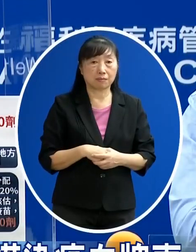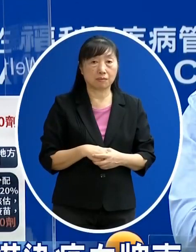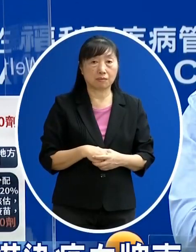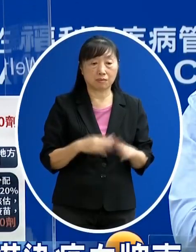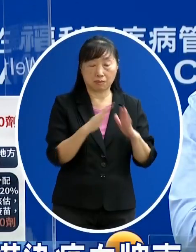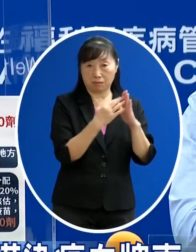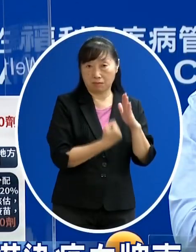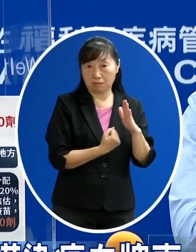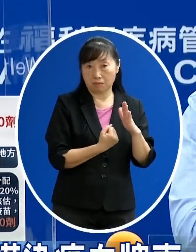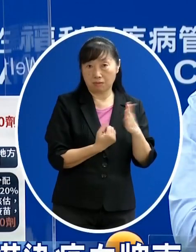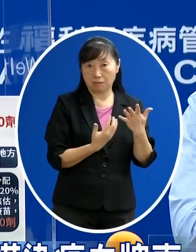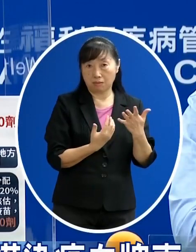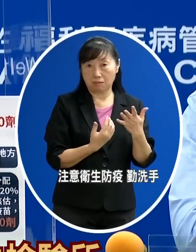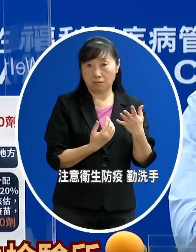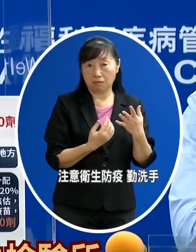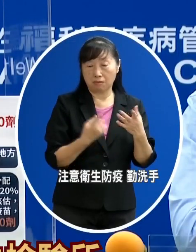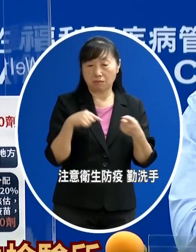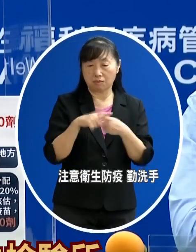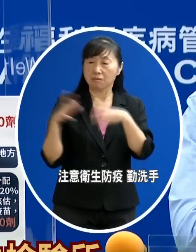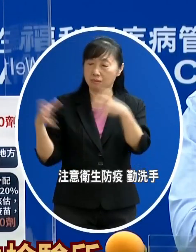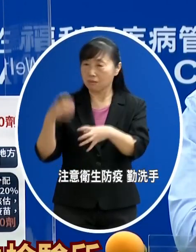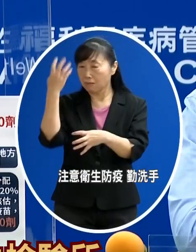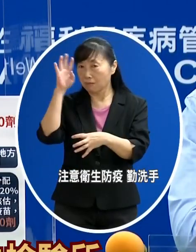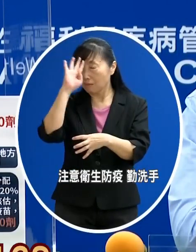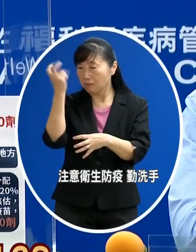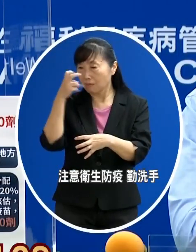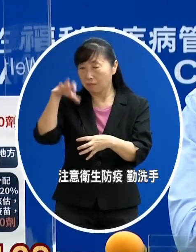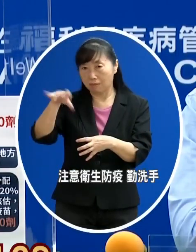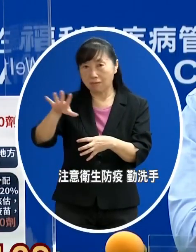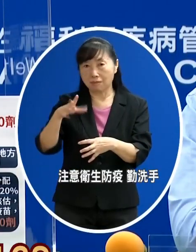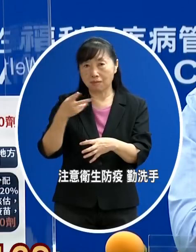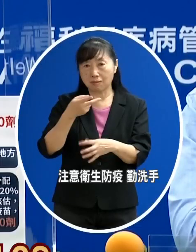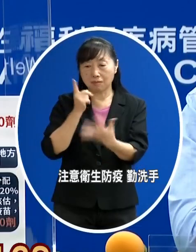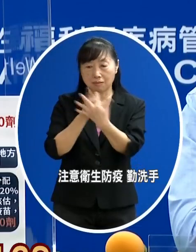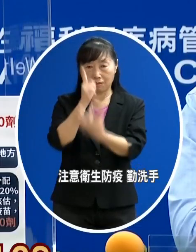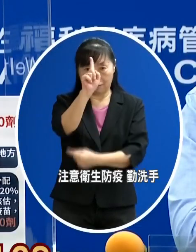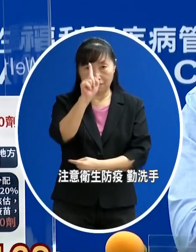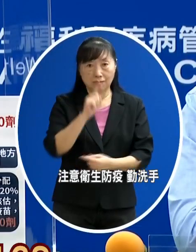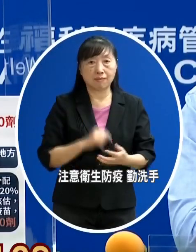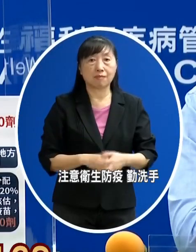在居家，应该是在集中检疫所，有新验出一位哈。